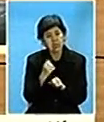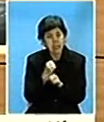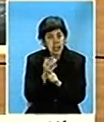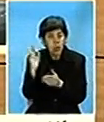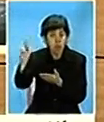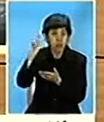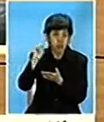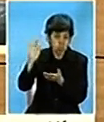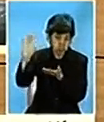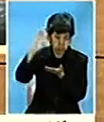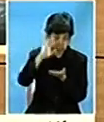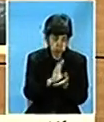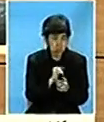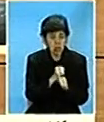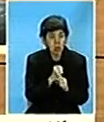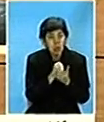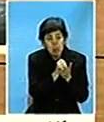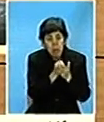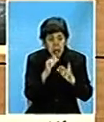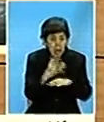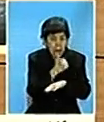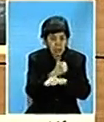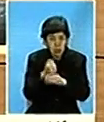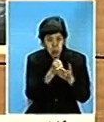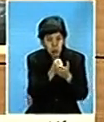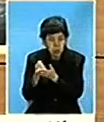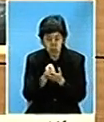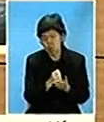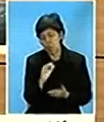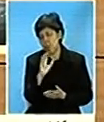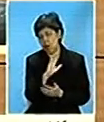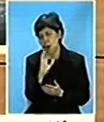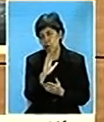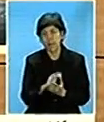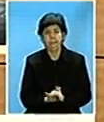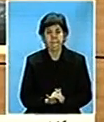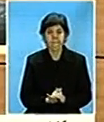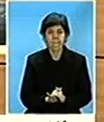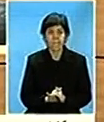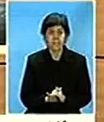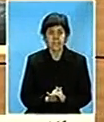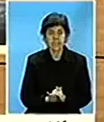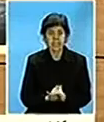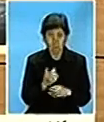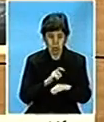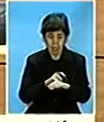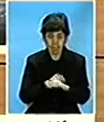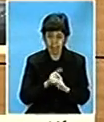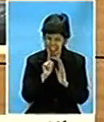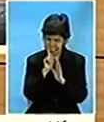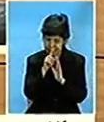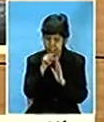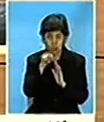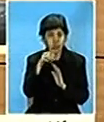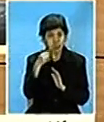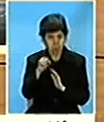ไปเป็นลักษณะของการตอบแทนทางการเมืองซึ่งกันและกันนะครับท่านประธานที่เคารพครับอีกประการนึงครับตามเวลาที่มีอยู่1นาที16